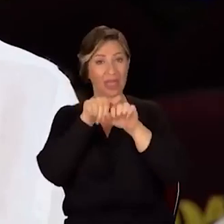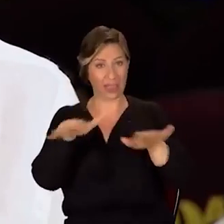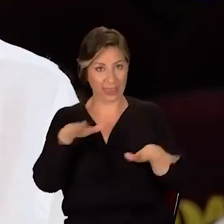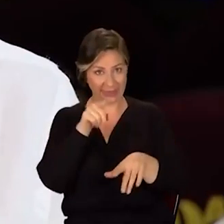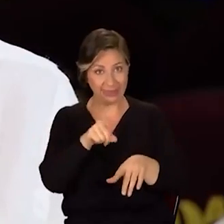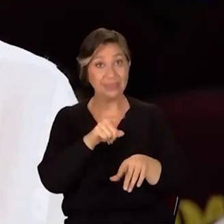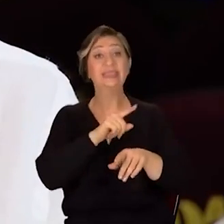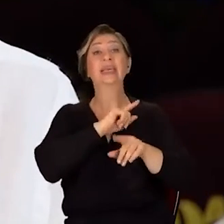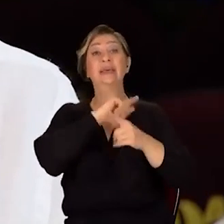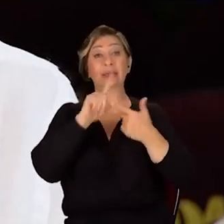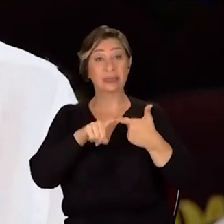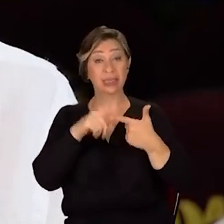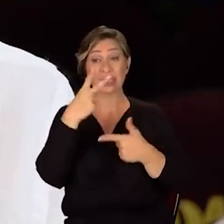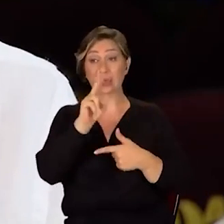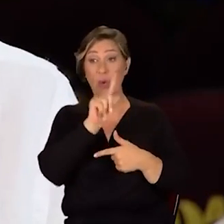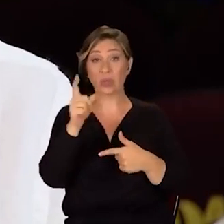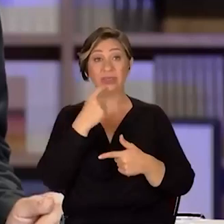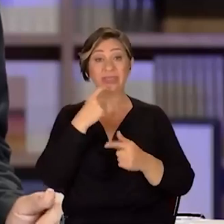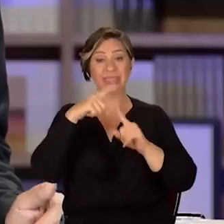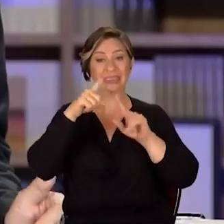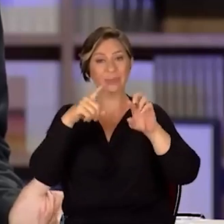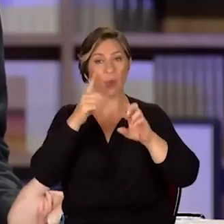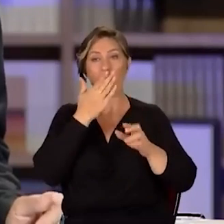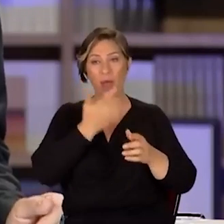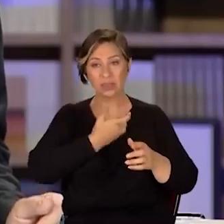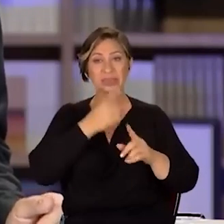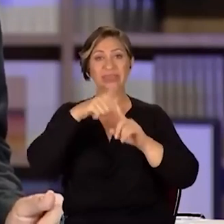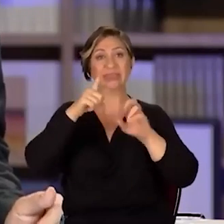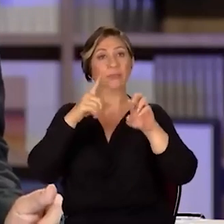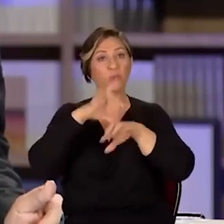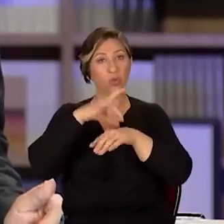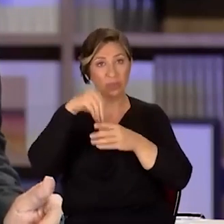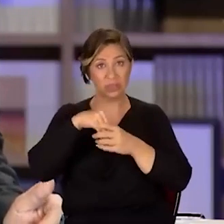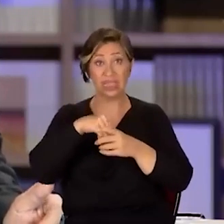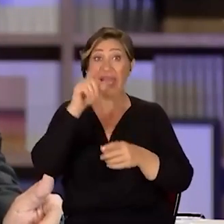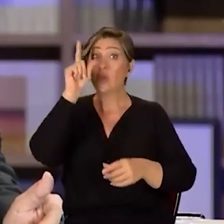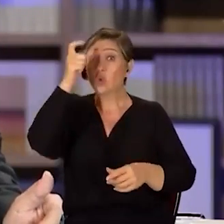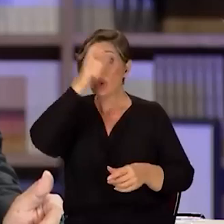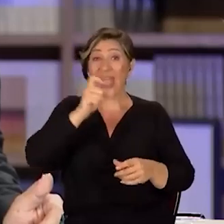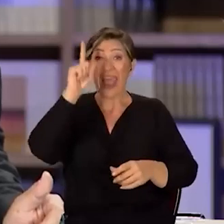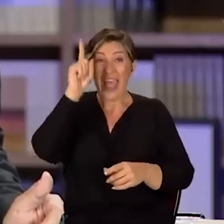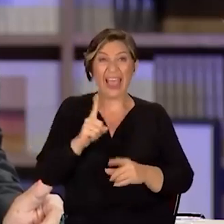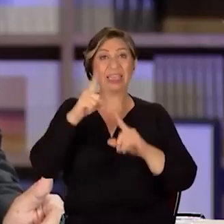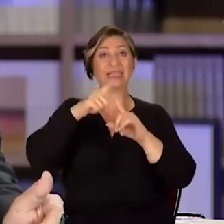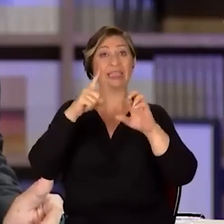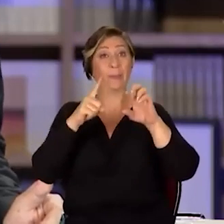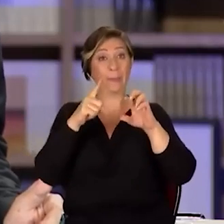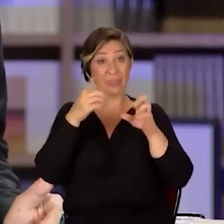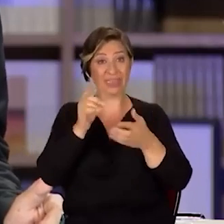yayınladınız. Ve 2010 yılında tıp öğrencileri ve tıp doktorları için Türkiye'de ilk uyku tıbbı